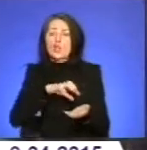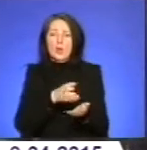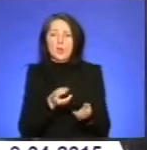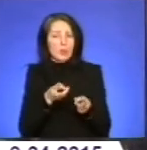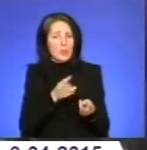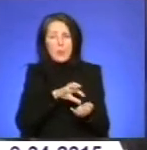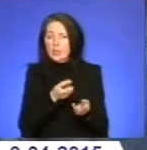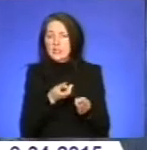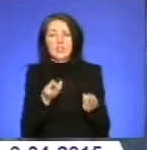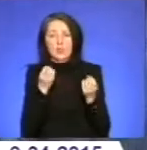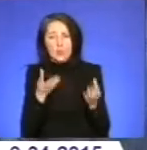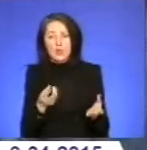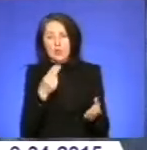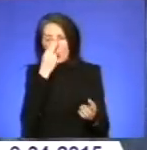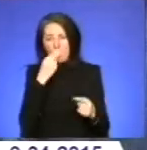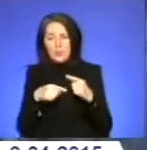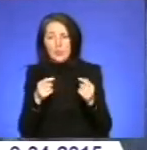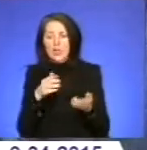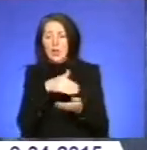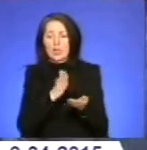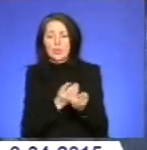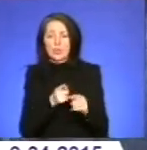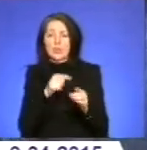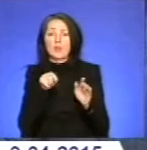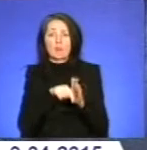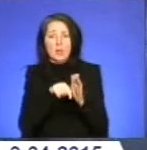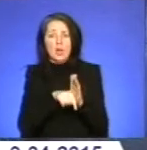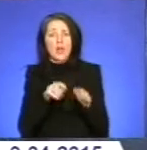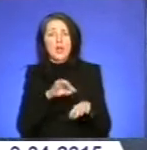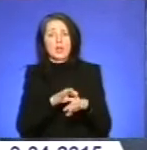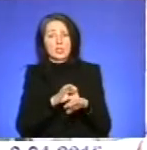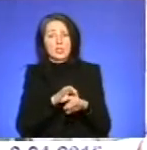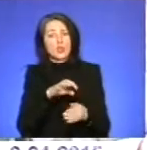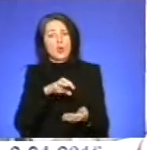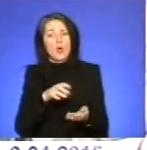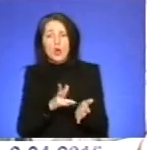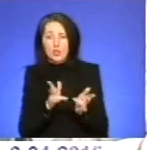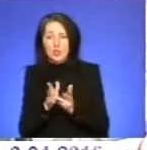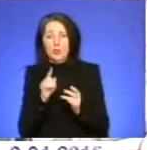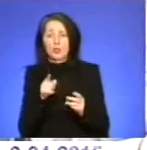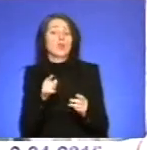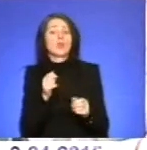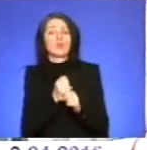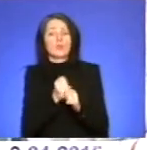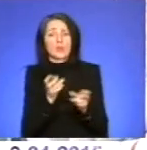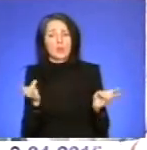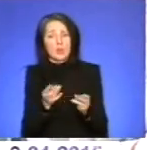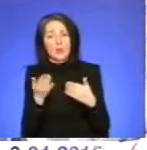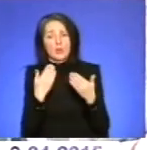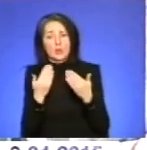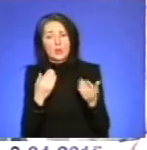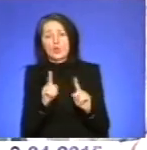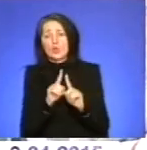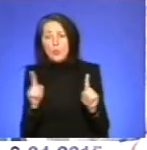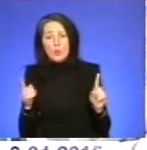просто ритуальний хліб, воно символізує тіло Христове. І до її виготовлення треба ставитись особливим натхненням та трепетом. Перед тим, як